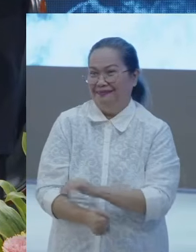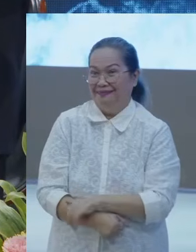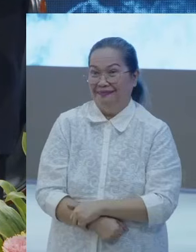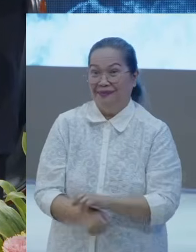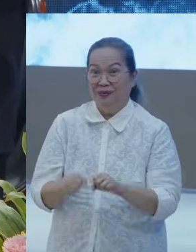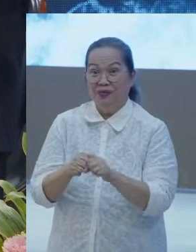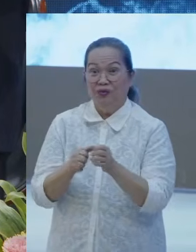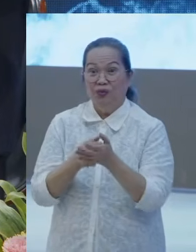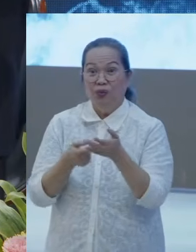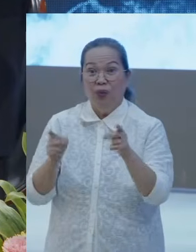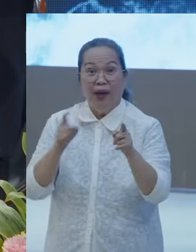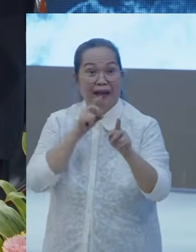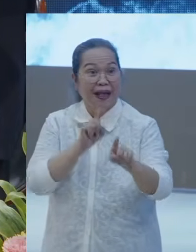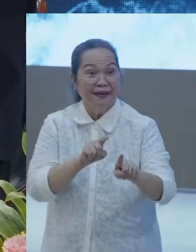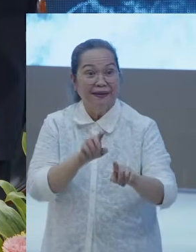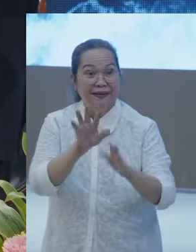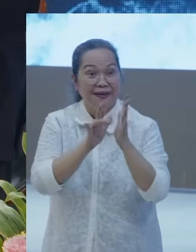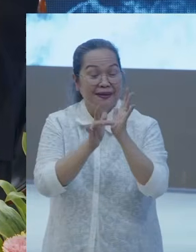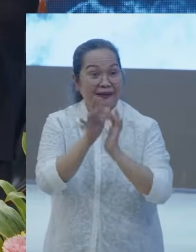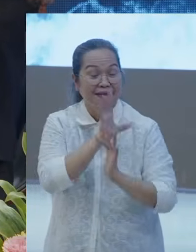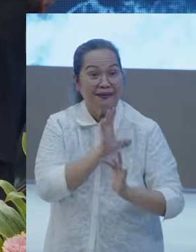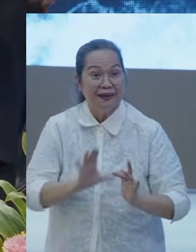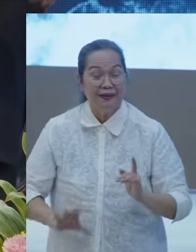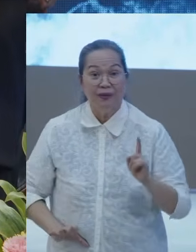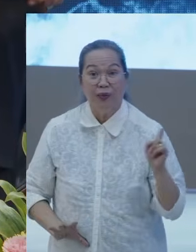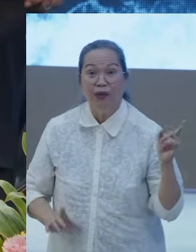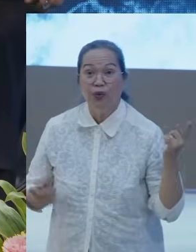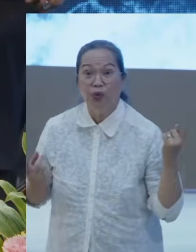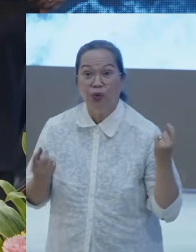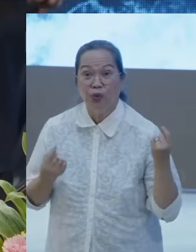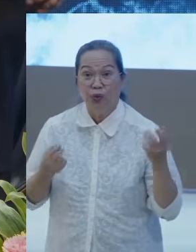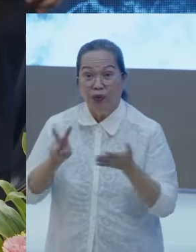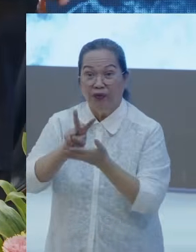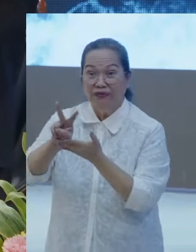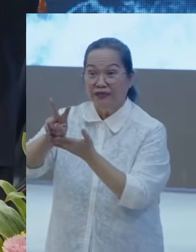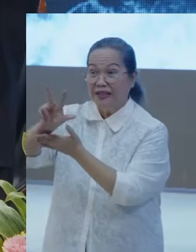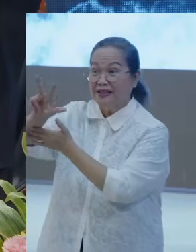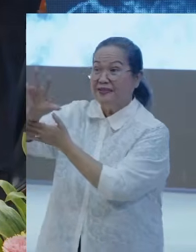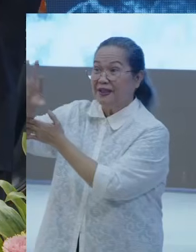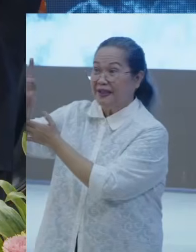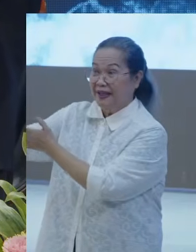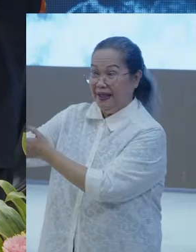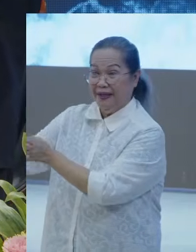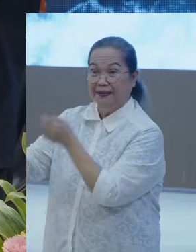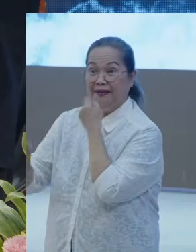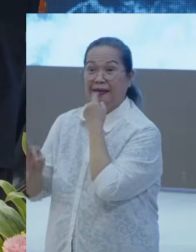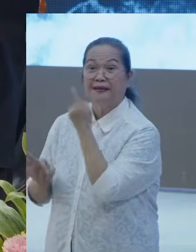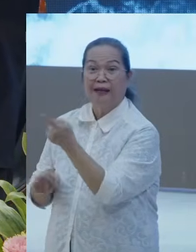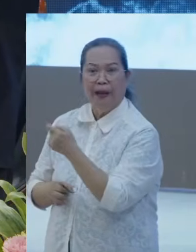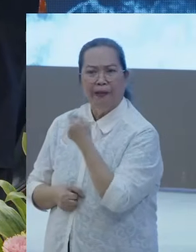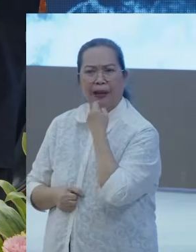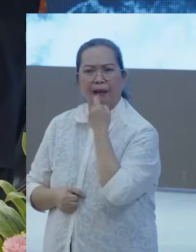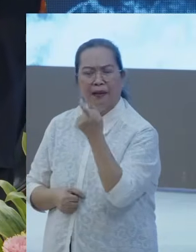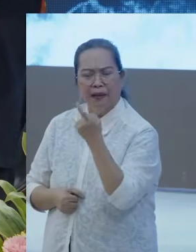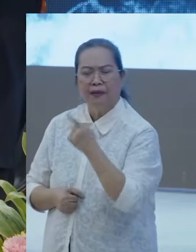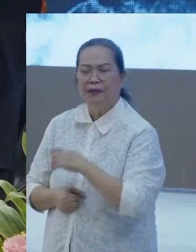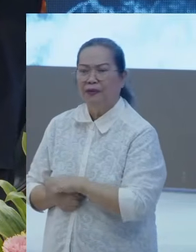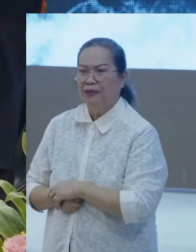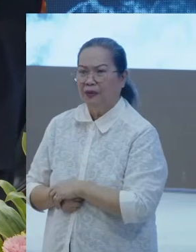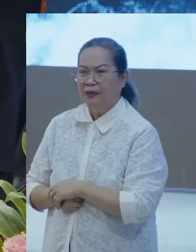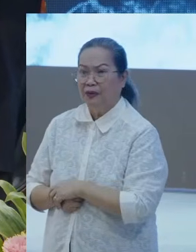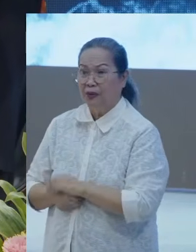anong tugon ni Jesus? Sa verse 39, sabi niya, an evil and